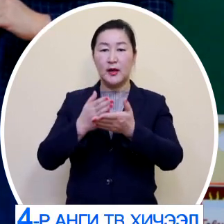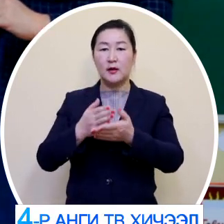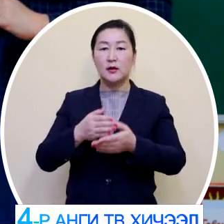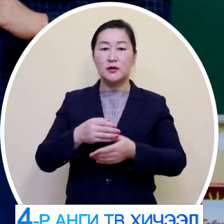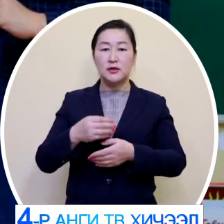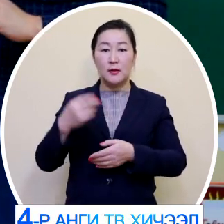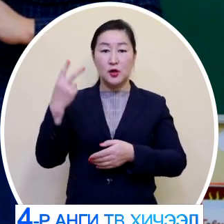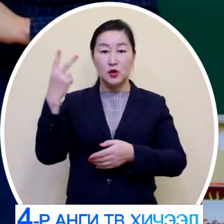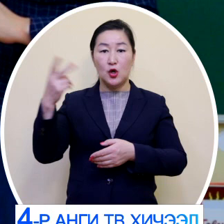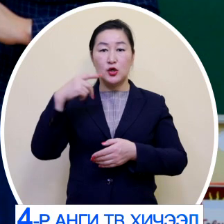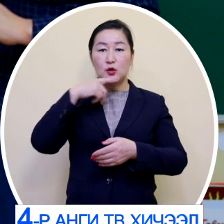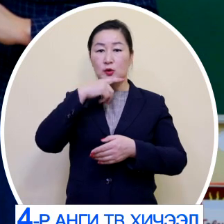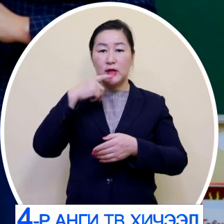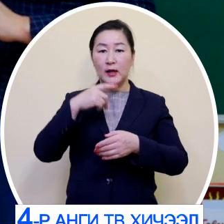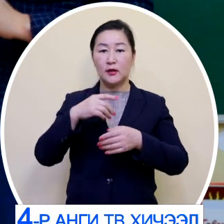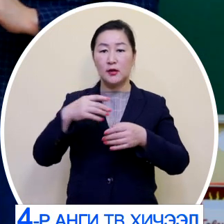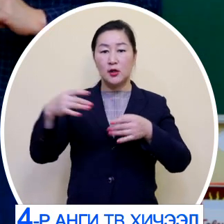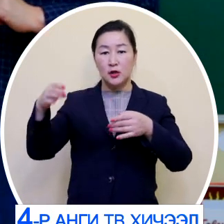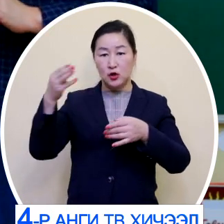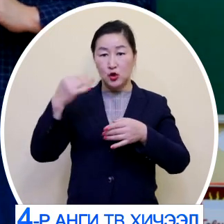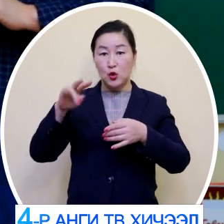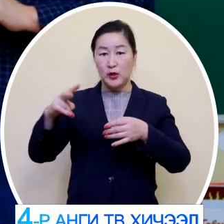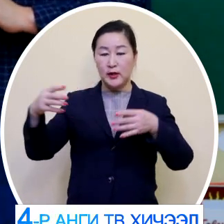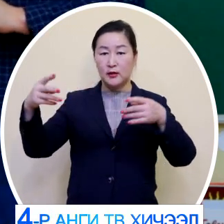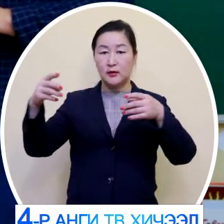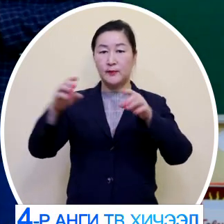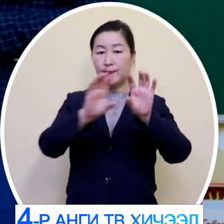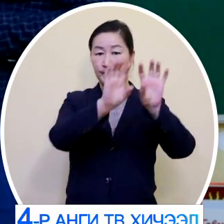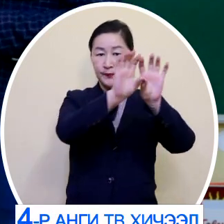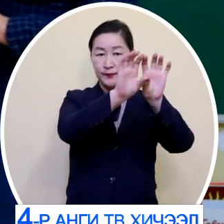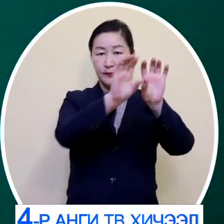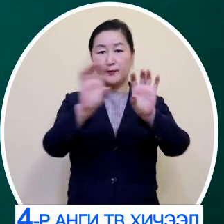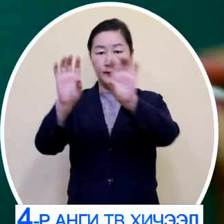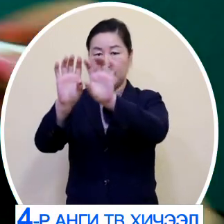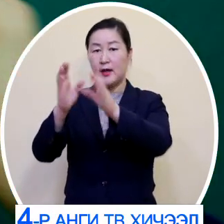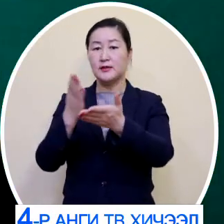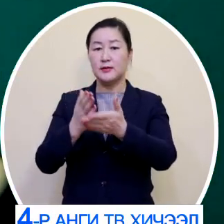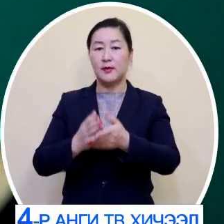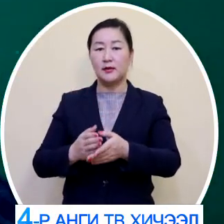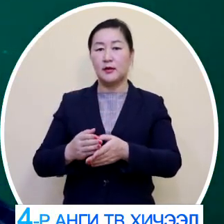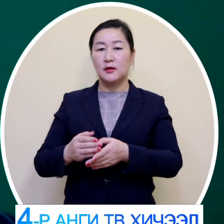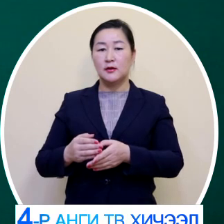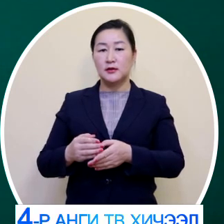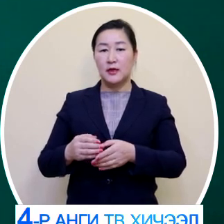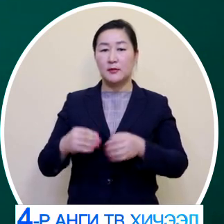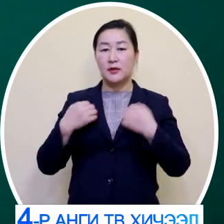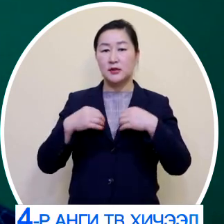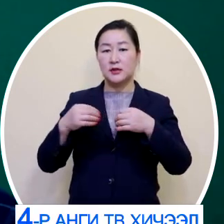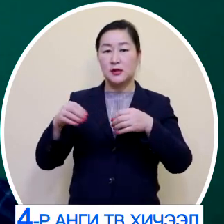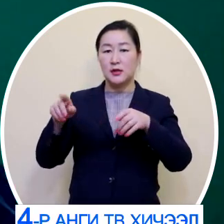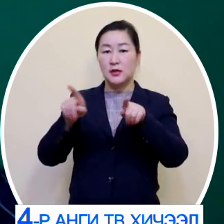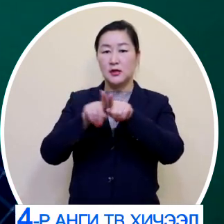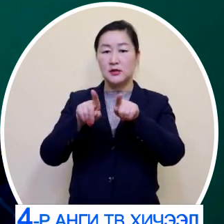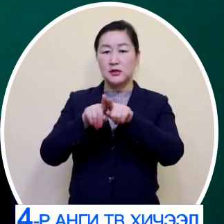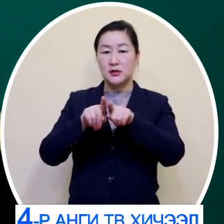түлхэлцэж байна. За, багшаагаа дагаа тэмдэгтээ зураад тэмдэглээд хийж болно. За, түлхэлцэж байна гэсэн санааг